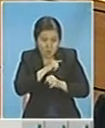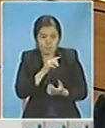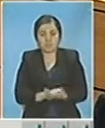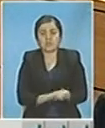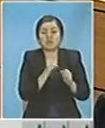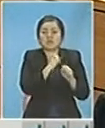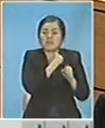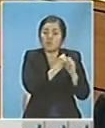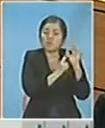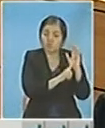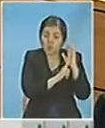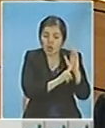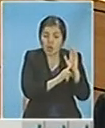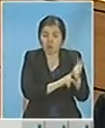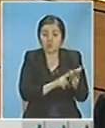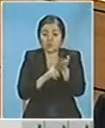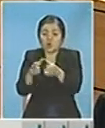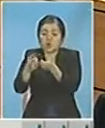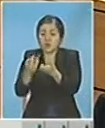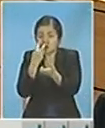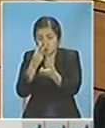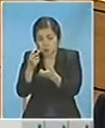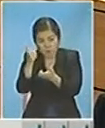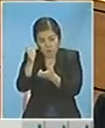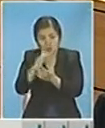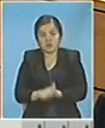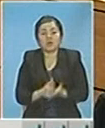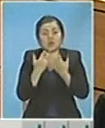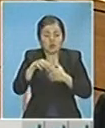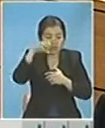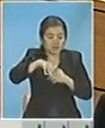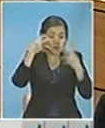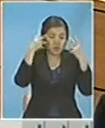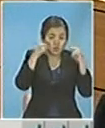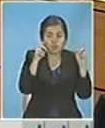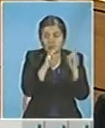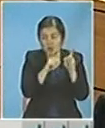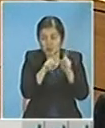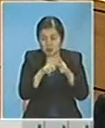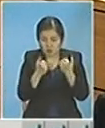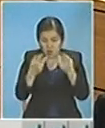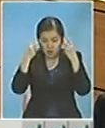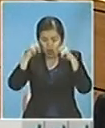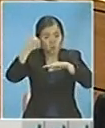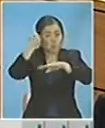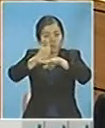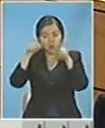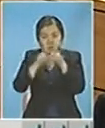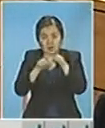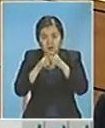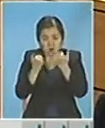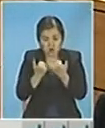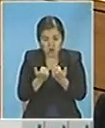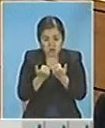ราบเรียนท่านประธานเพื่อนำไปสู่ท่านรัฐมนตรีว่าการสำนักนายกรัฐมนตรีนะรวมไปถึงท่านนายกรัฐมนตรีด้วยนะครับว่าขณ